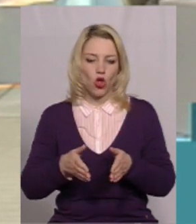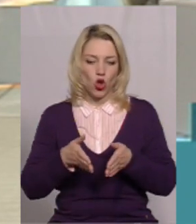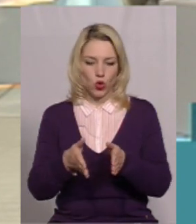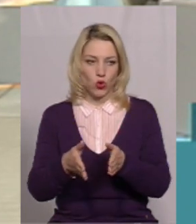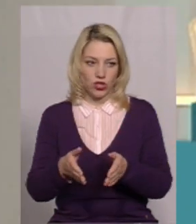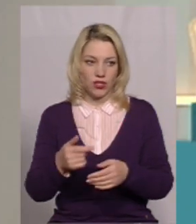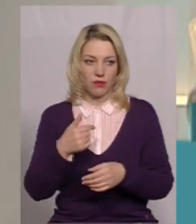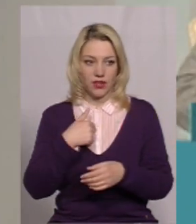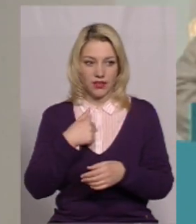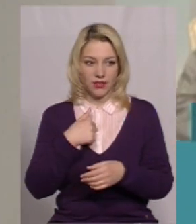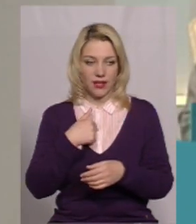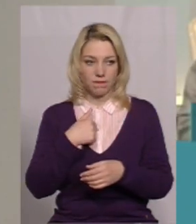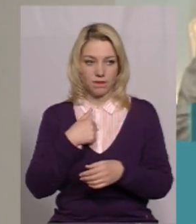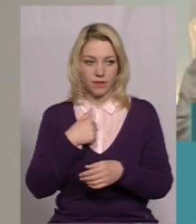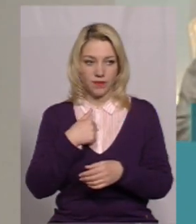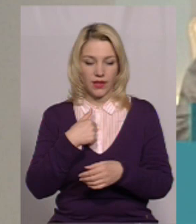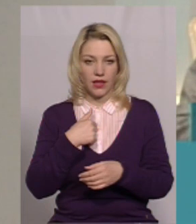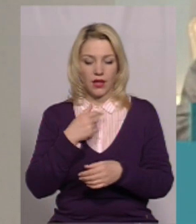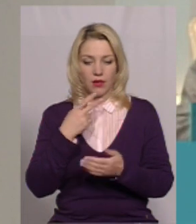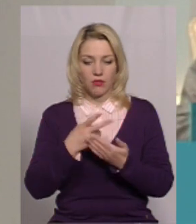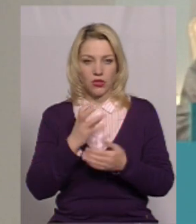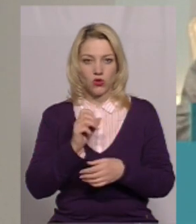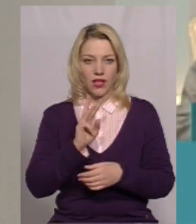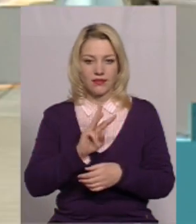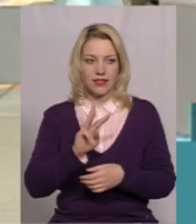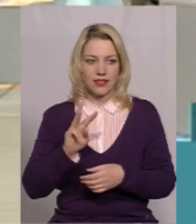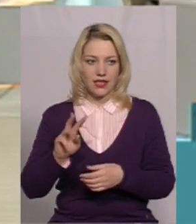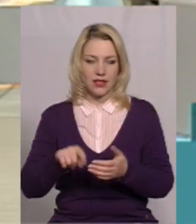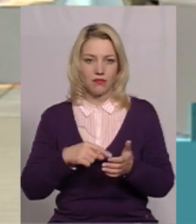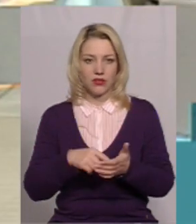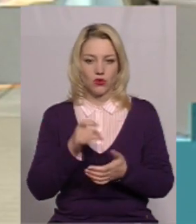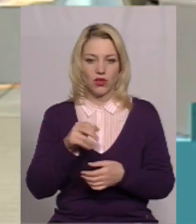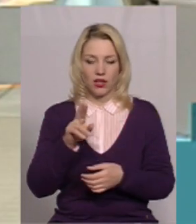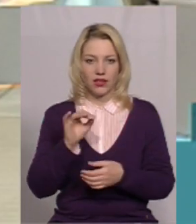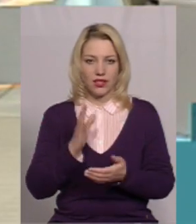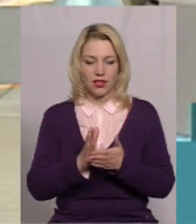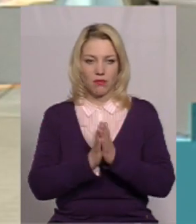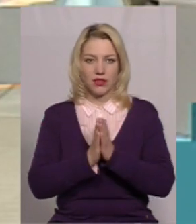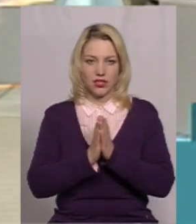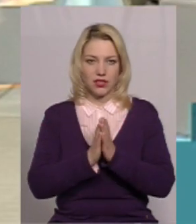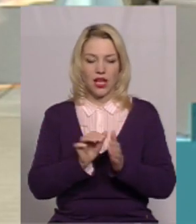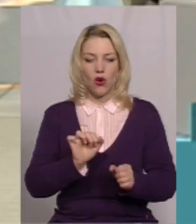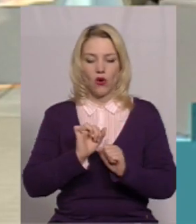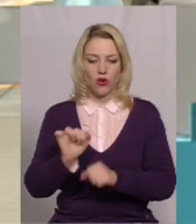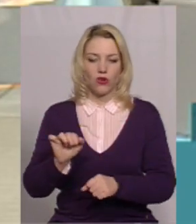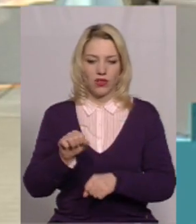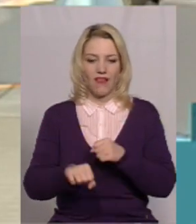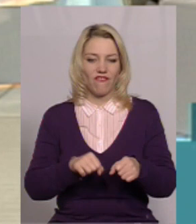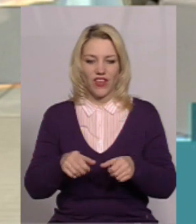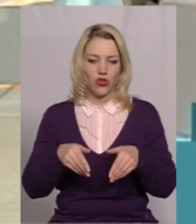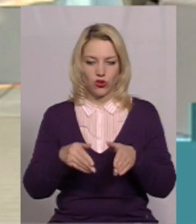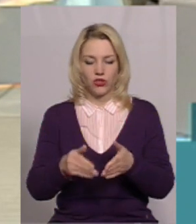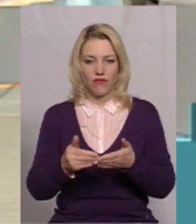Я от бачила на сайті міської ради є петиція під назвою «Охорона велодоріжок